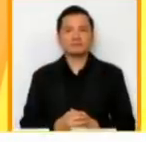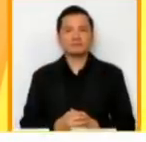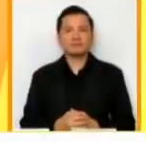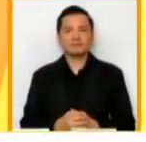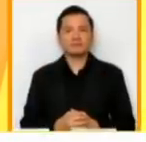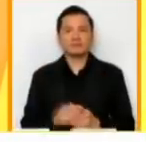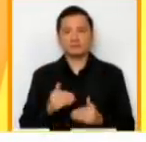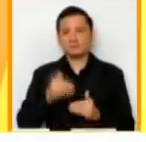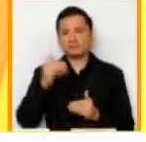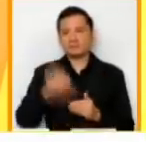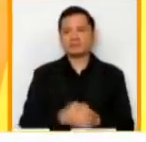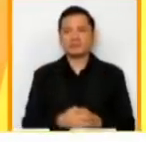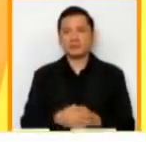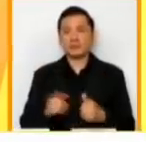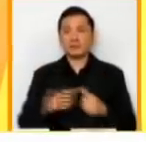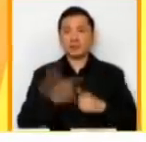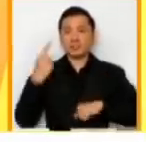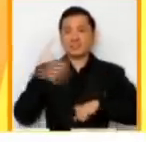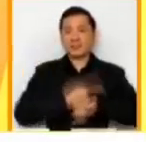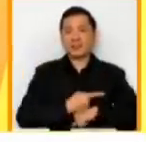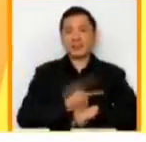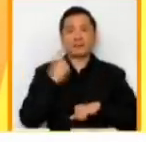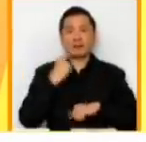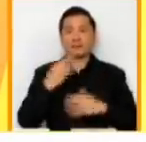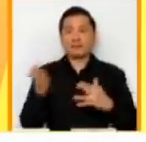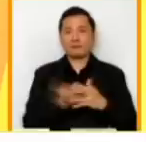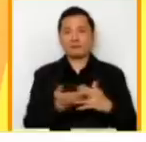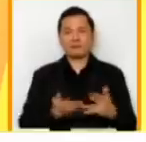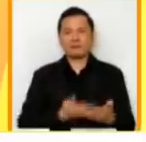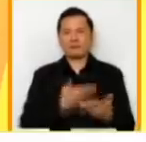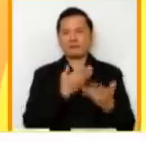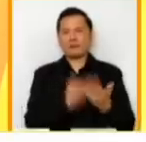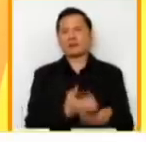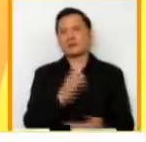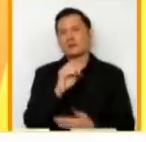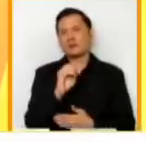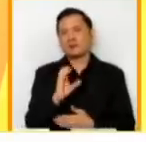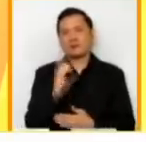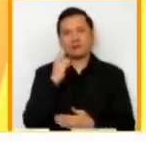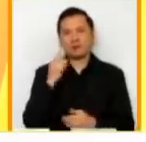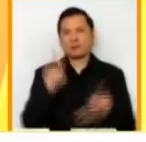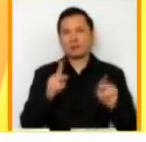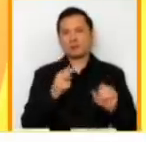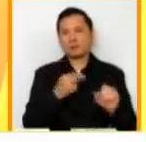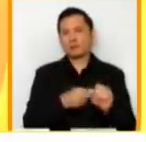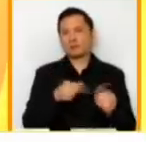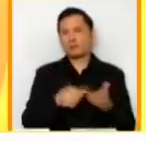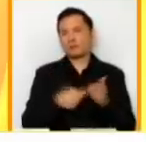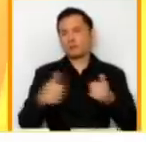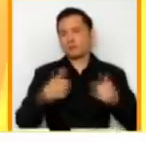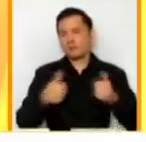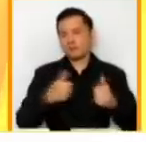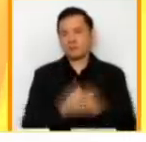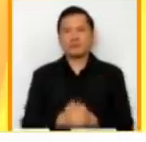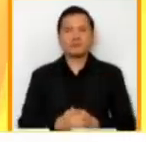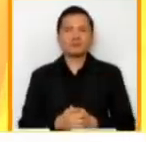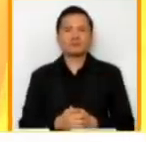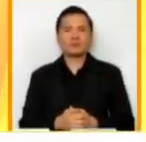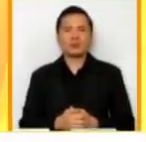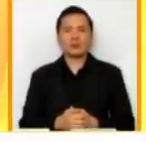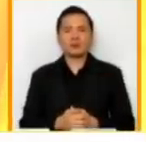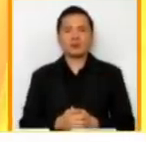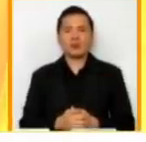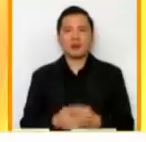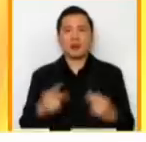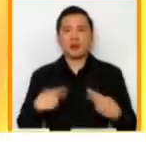simula ng filing ng Certificate of Candidacy ng mga nais tumakbo sa Election 2022. At kabilang na dyan ang dalawang pinakamataas sa